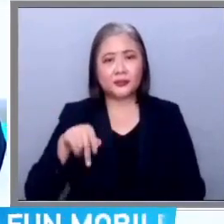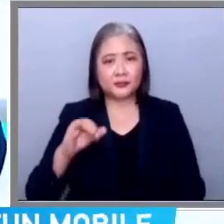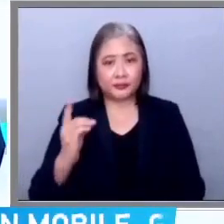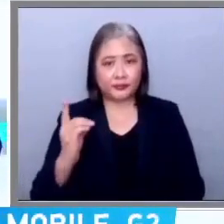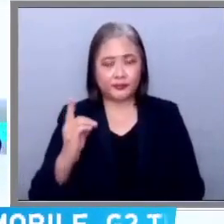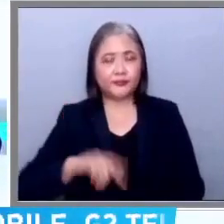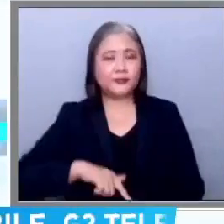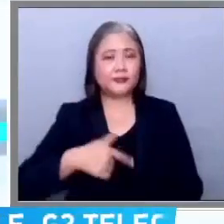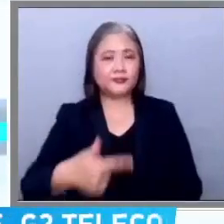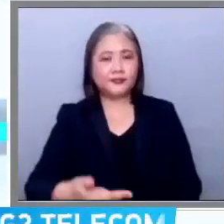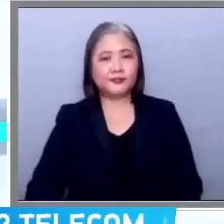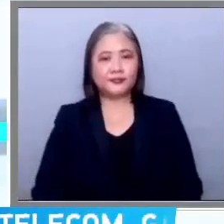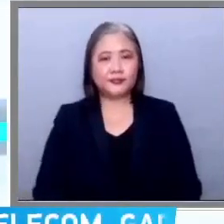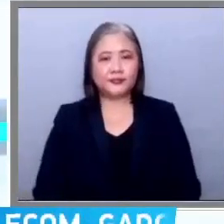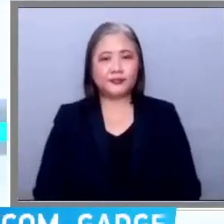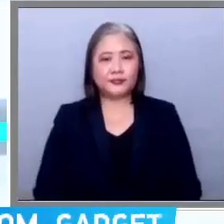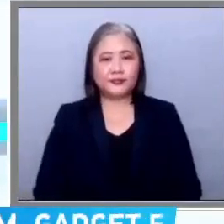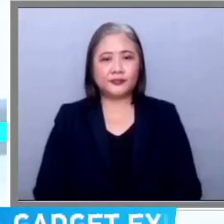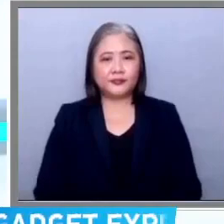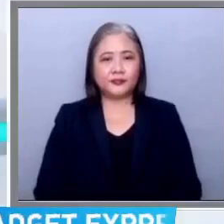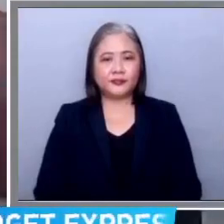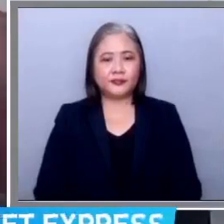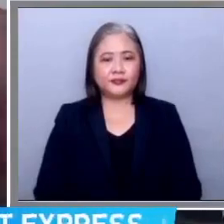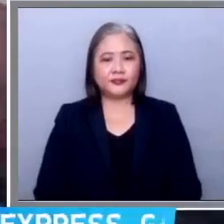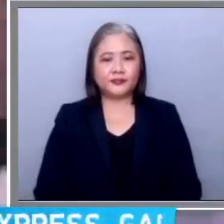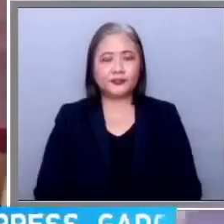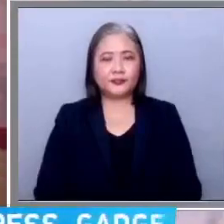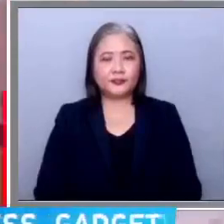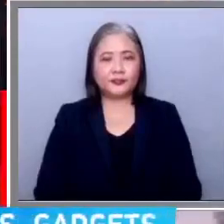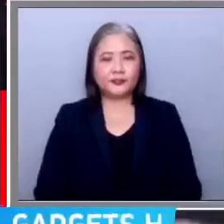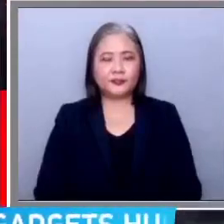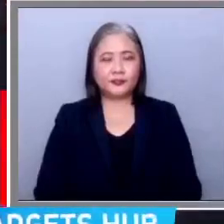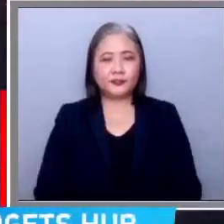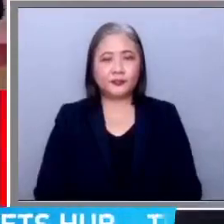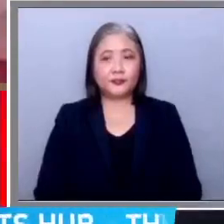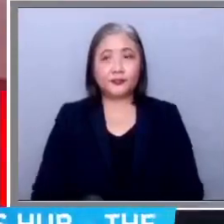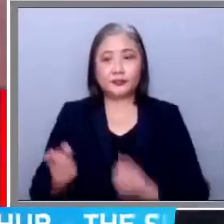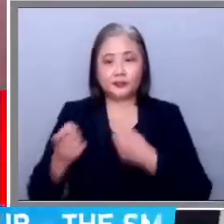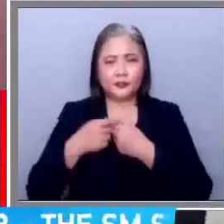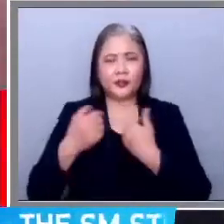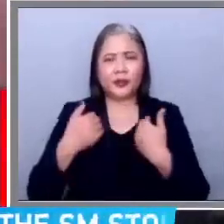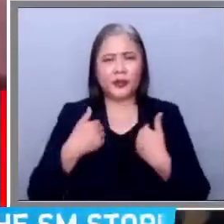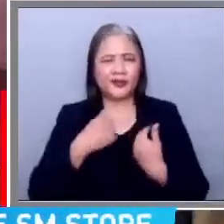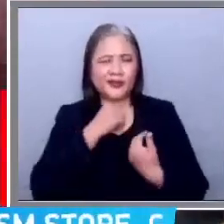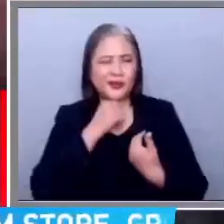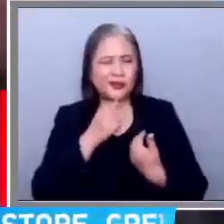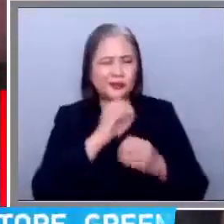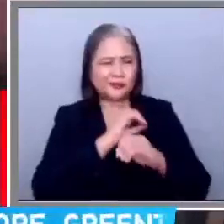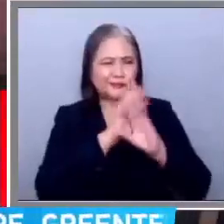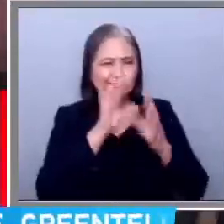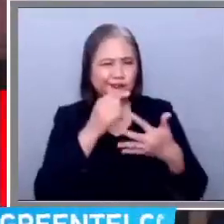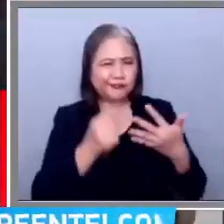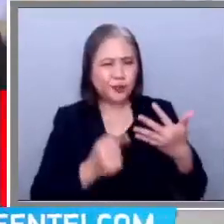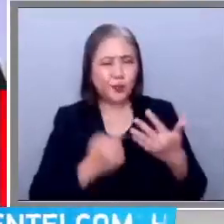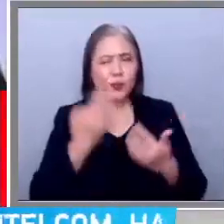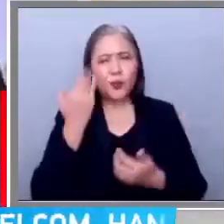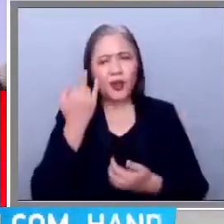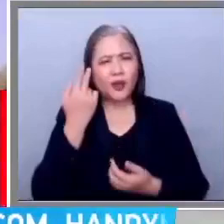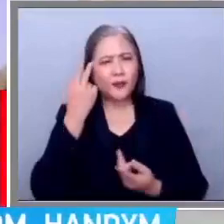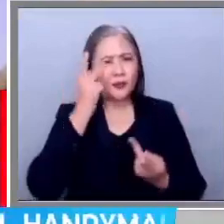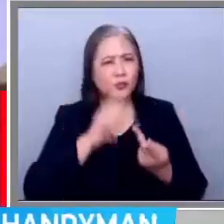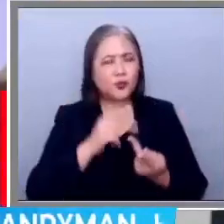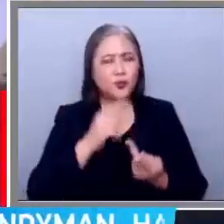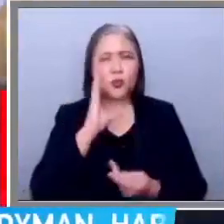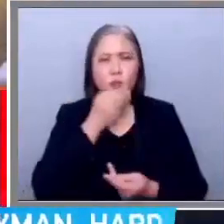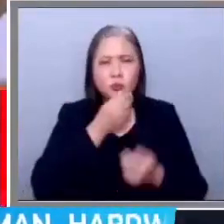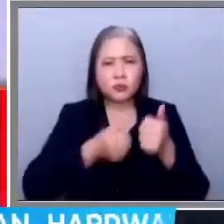Pulido. Maki? Chino, may mga detalye ang hindi pa malinaw tulad ng motibo at sino yung mastermind dahil ongoing pa